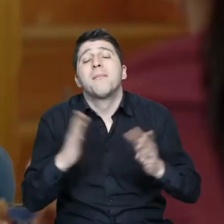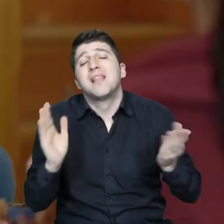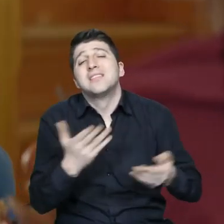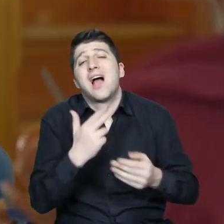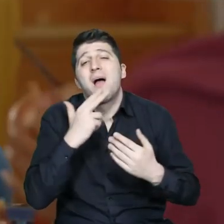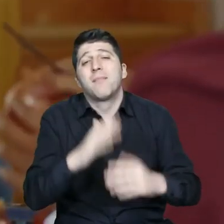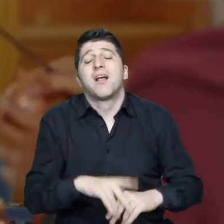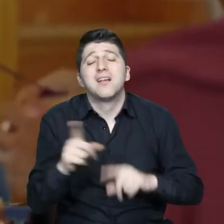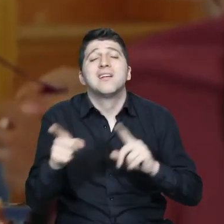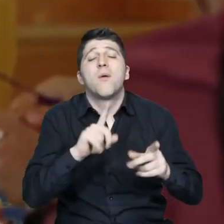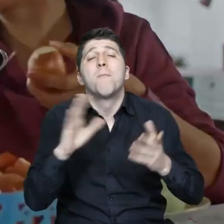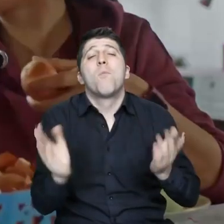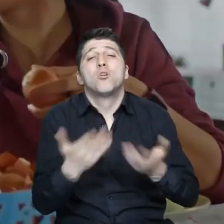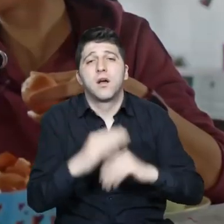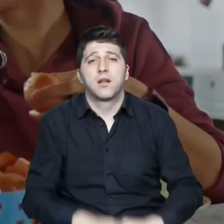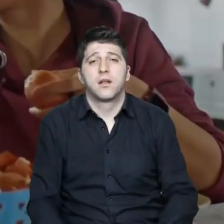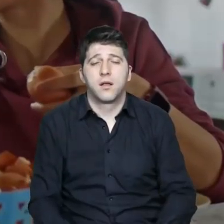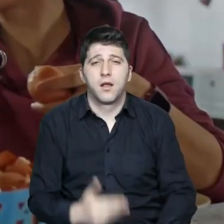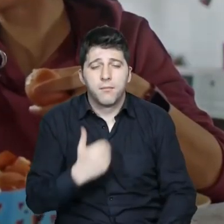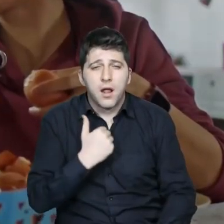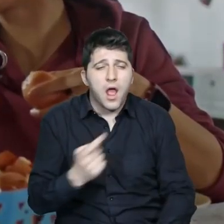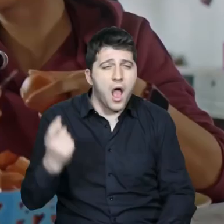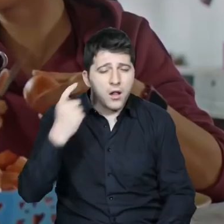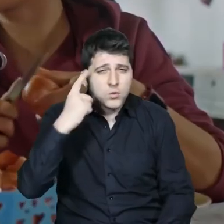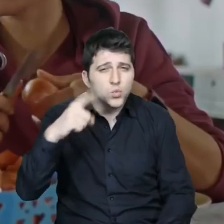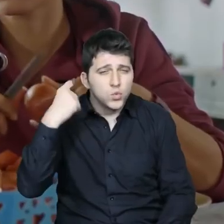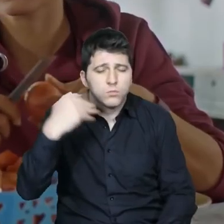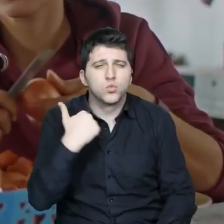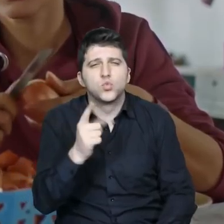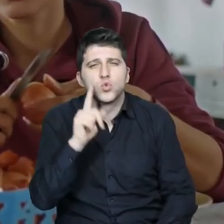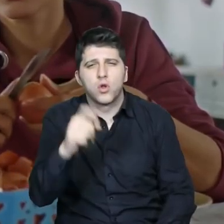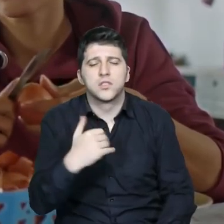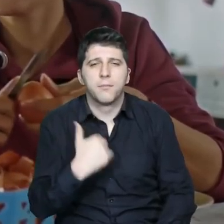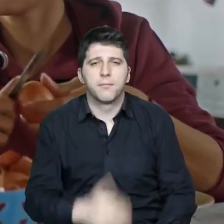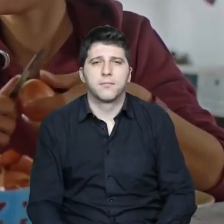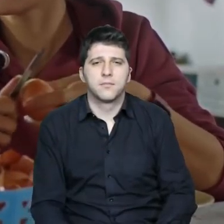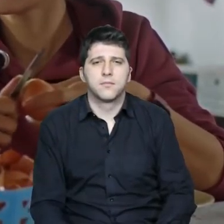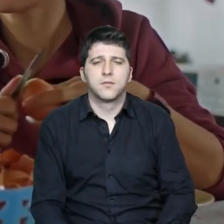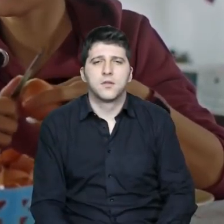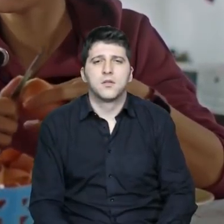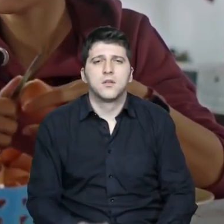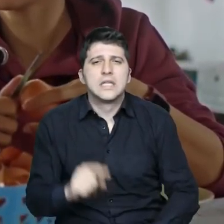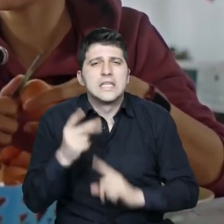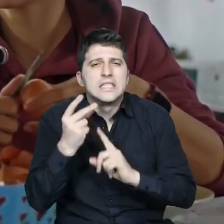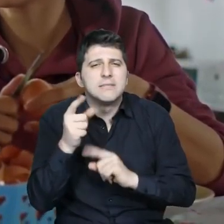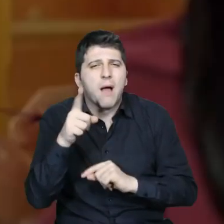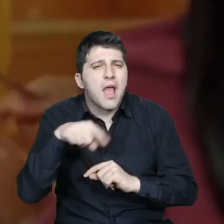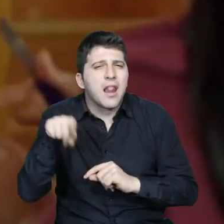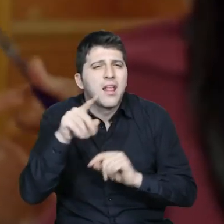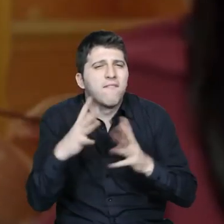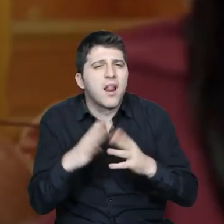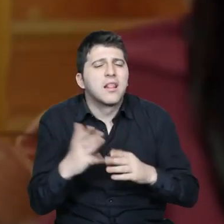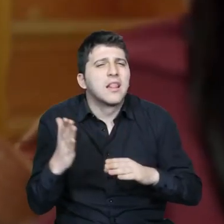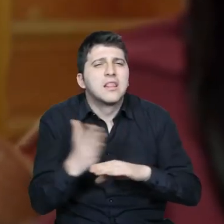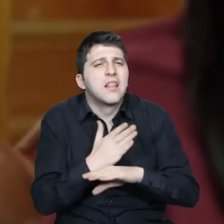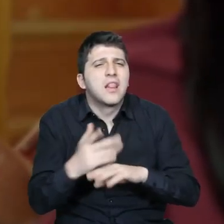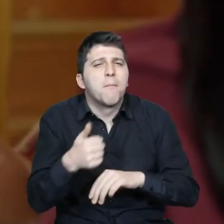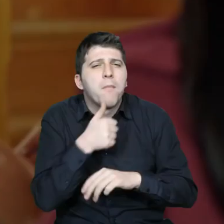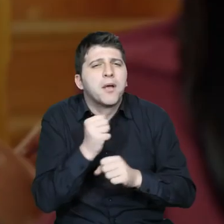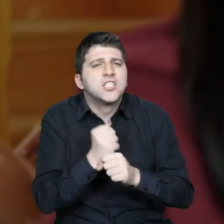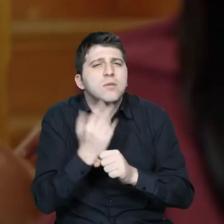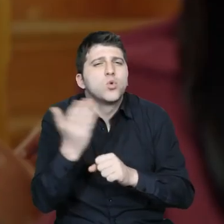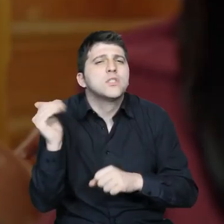ablacığım. Onu bunu boş verin de benim aklıma bir şey takıldı ya. Onu soracağım size. Bu İsmail'ler falan neden babama geçmiş